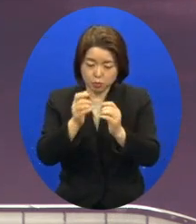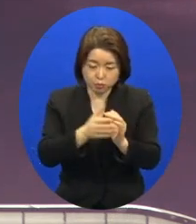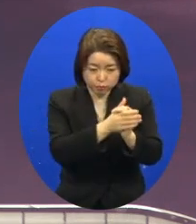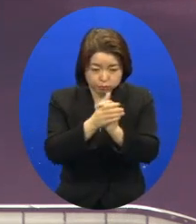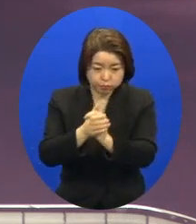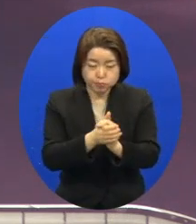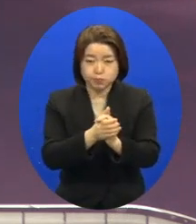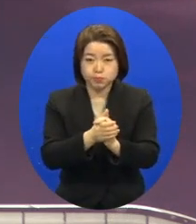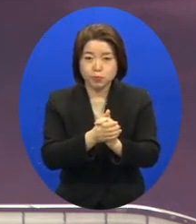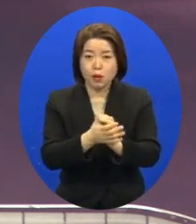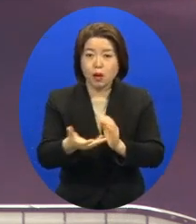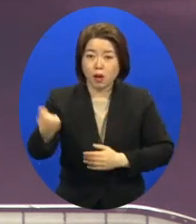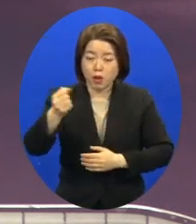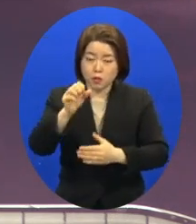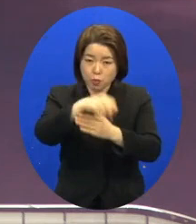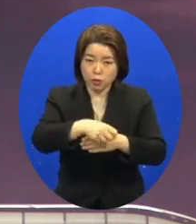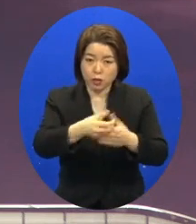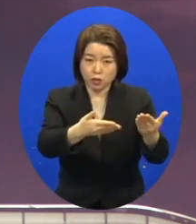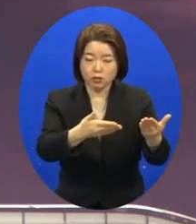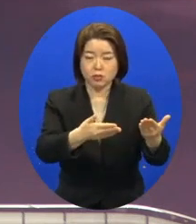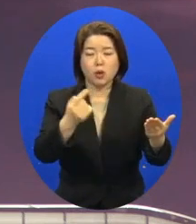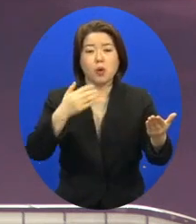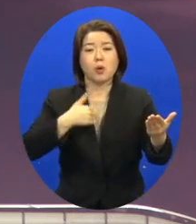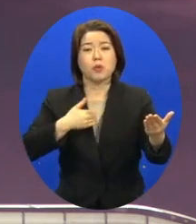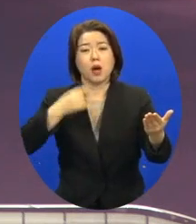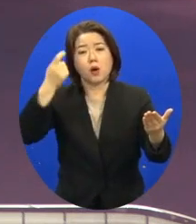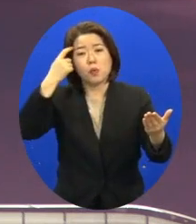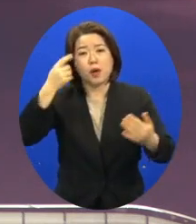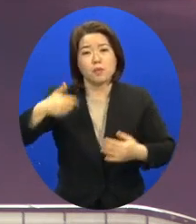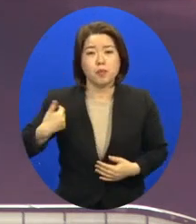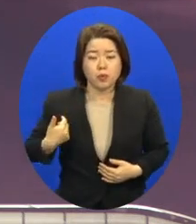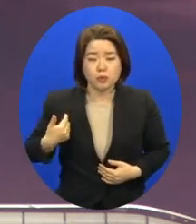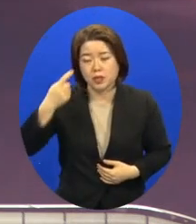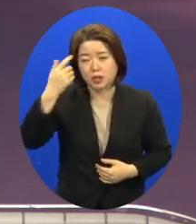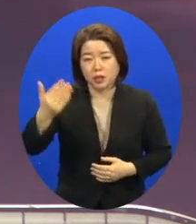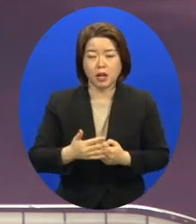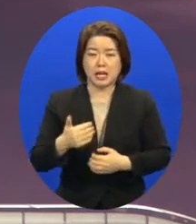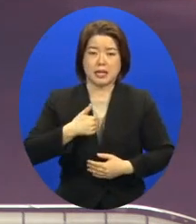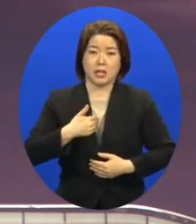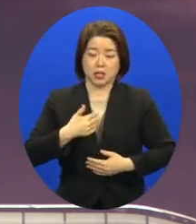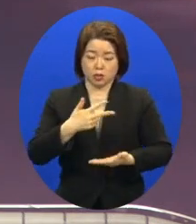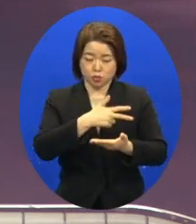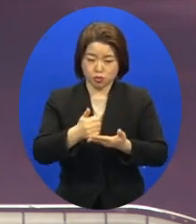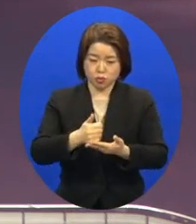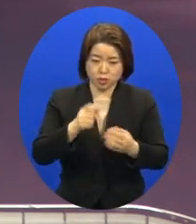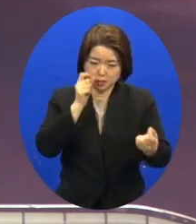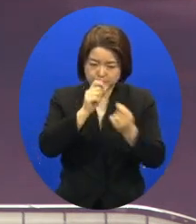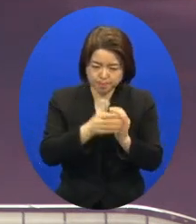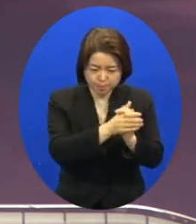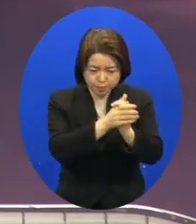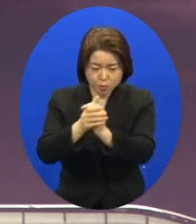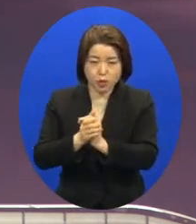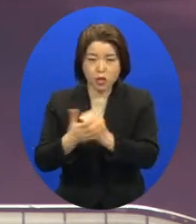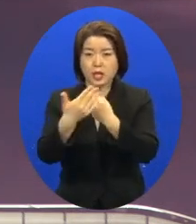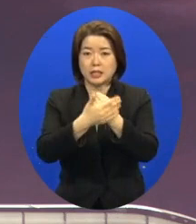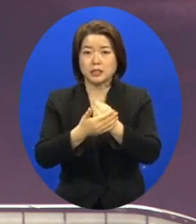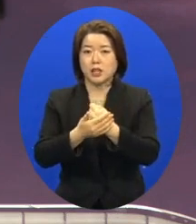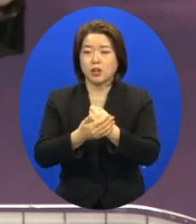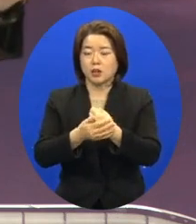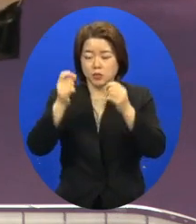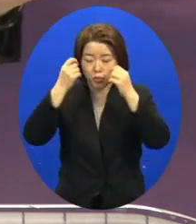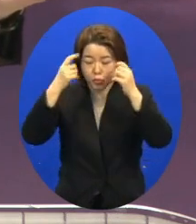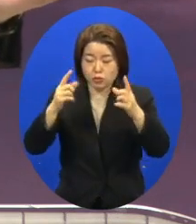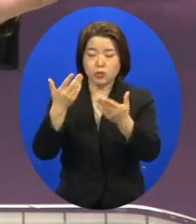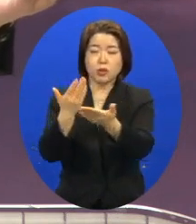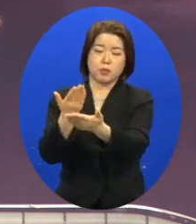했는데 주님 왜 저는 그걸 모릅니까? 제게도 주님과 친밀히 동행하는 은혜를 눈뜨게